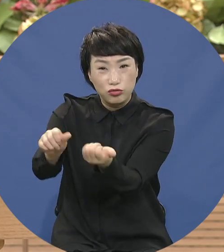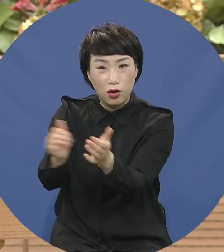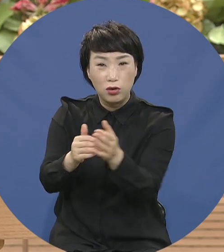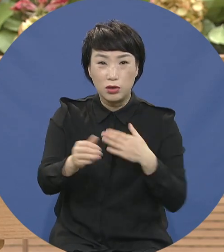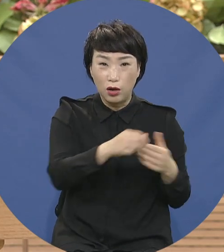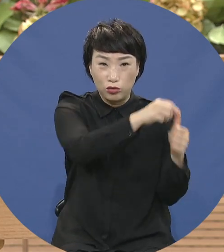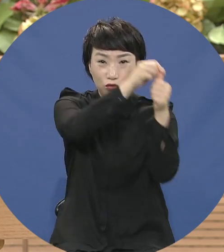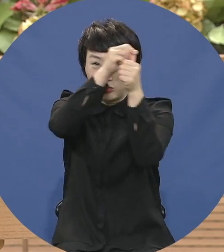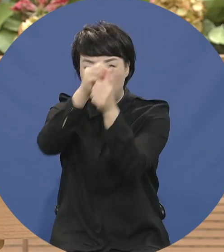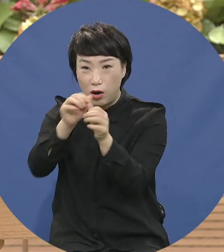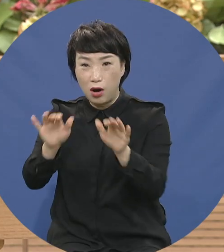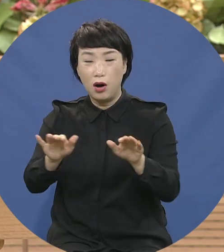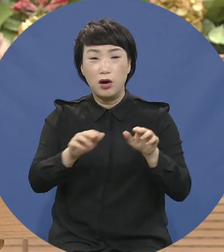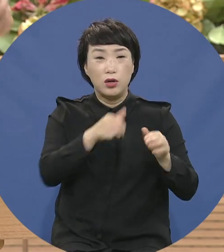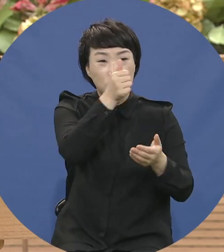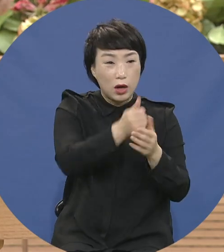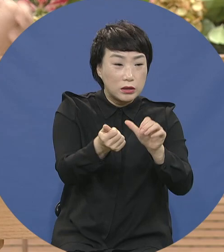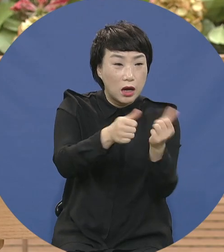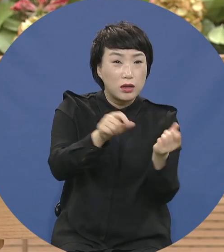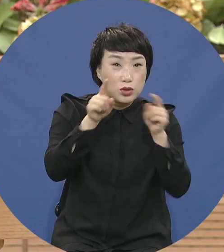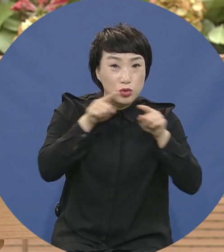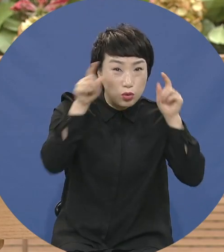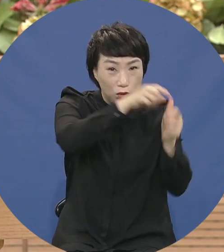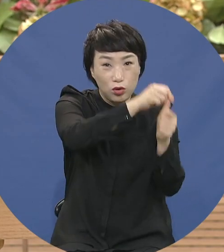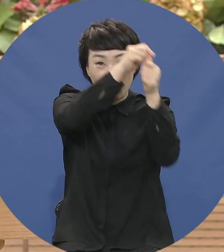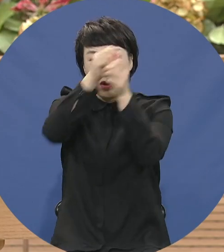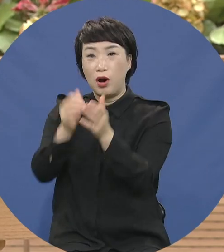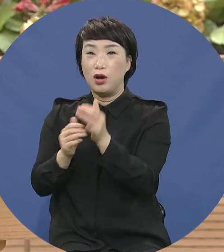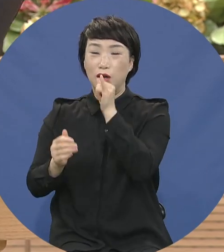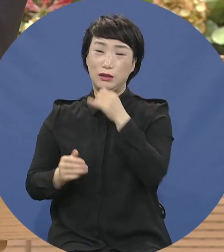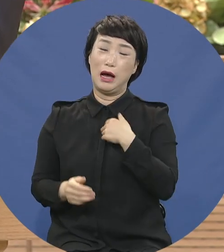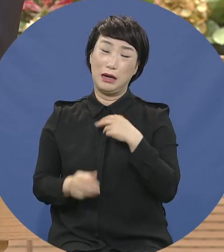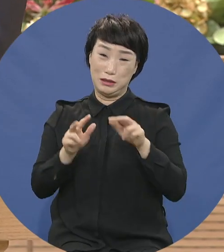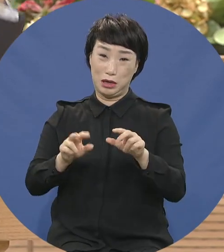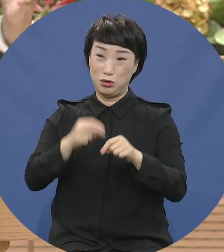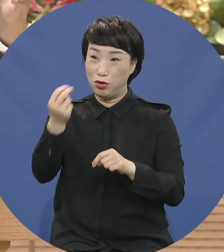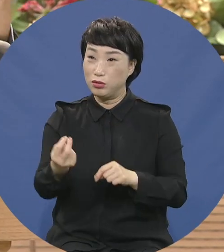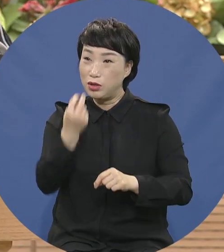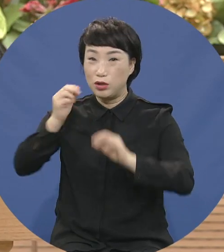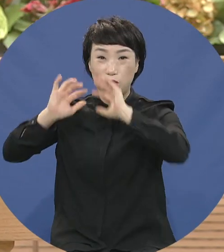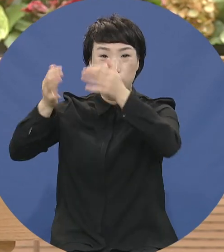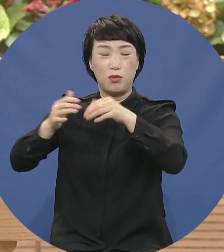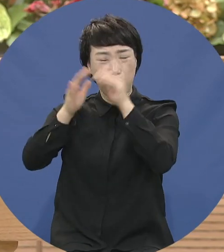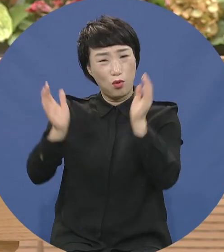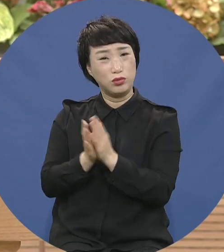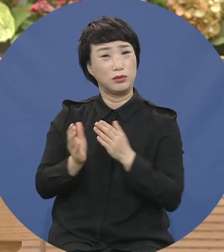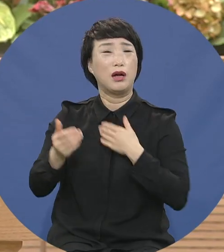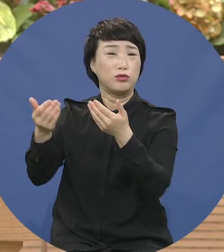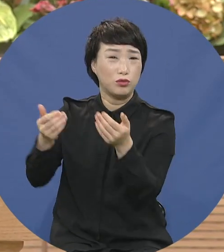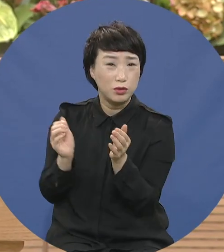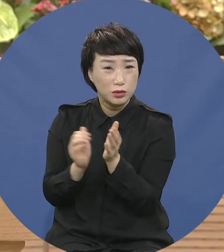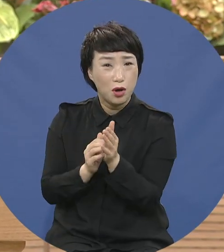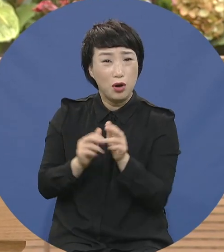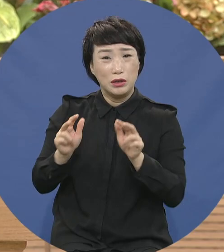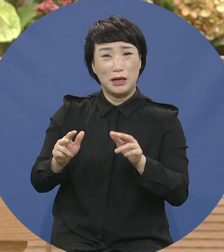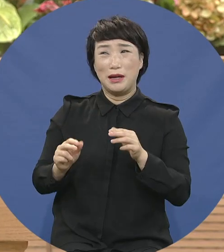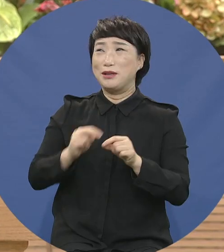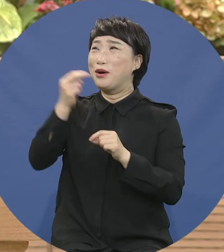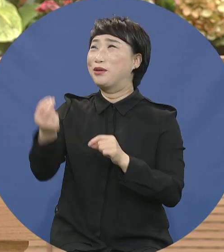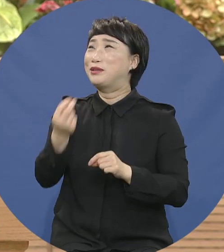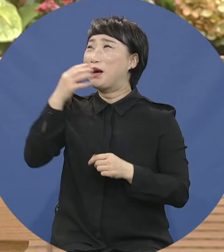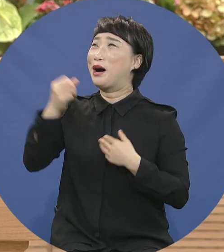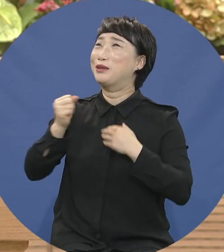살려 죄와 사망과 지옥에서 구원해서 영생과 천국을 내게 줘서 영생을